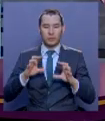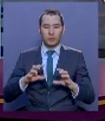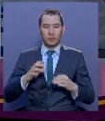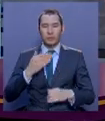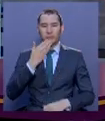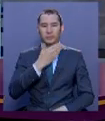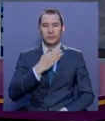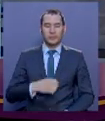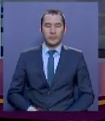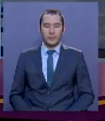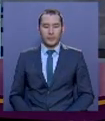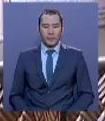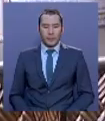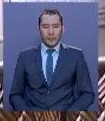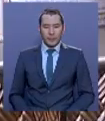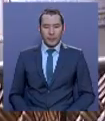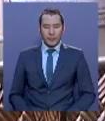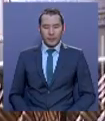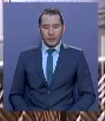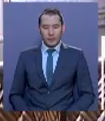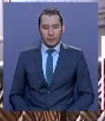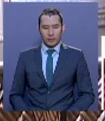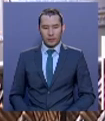tıñdap köreyik. Bul zañ